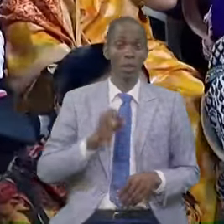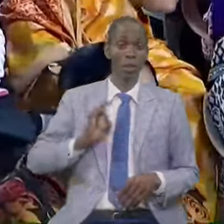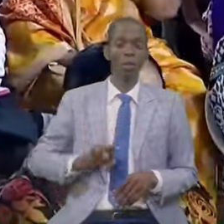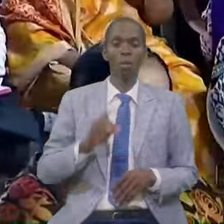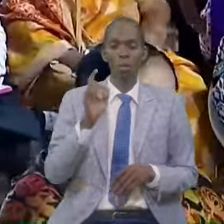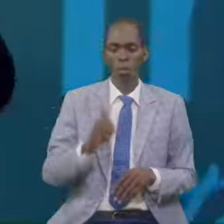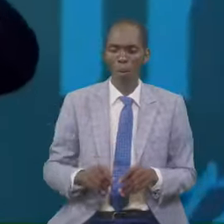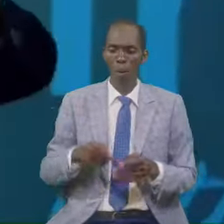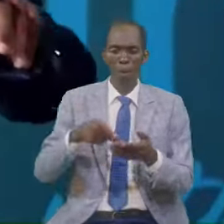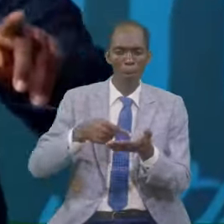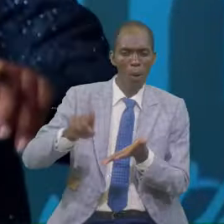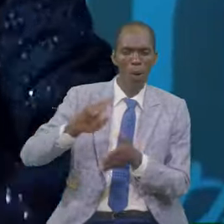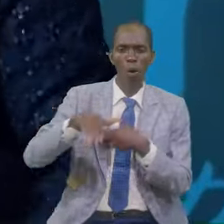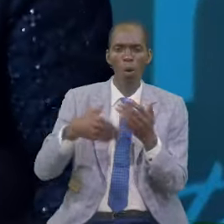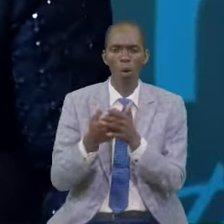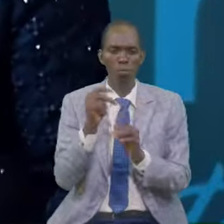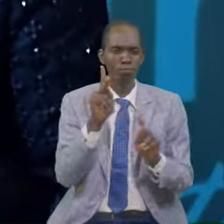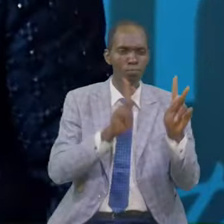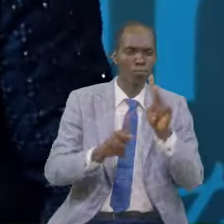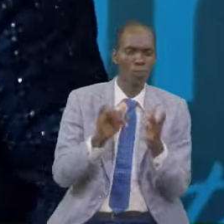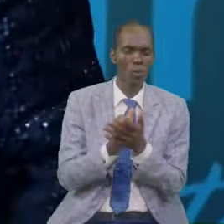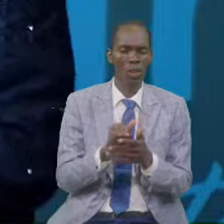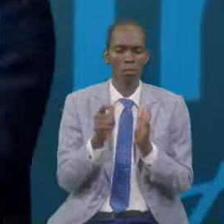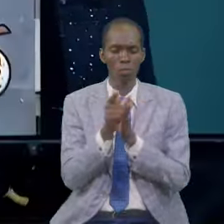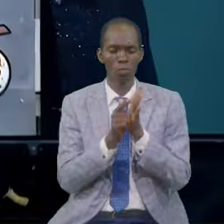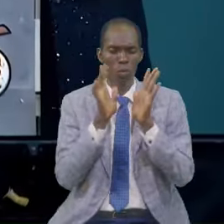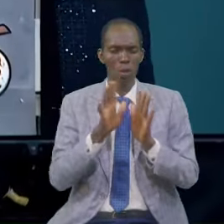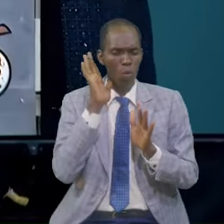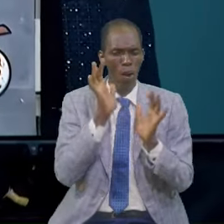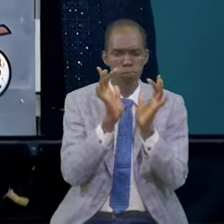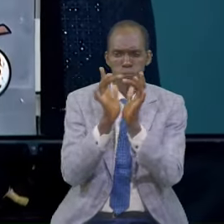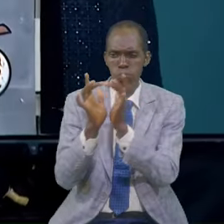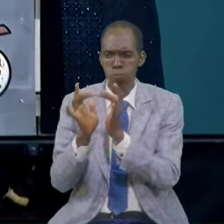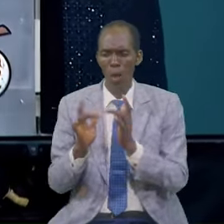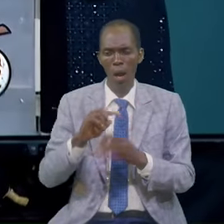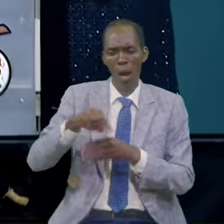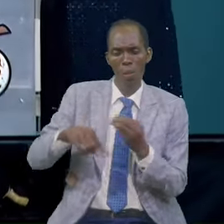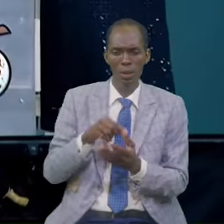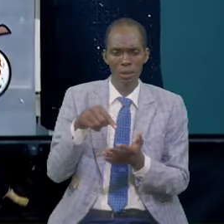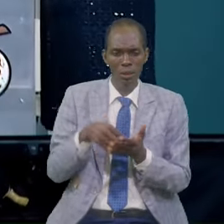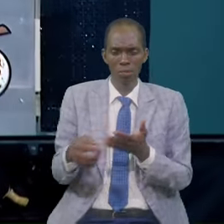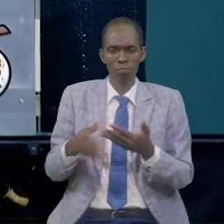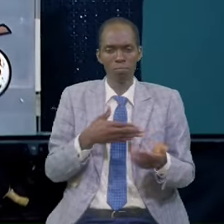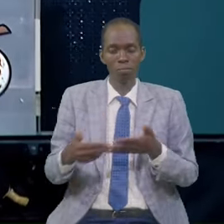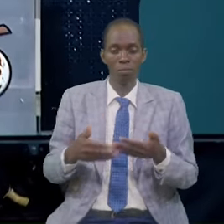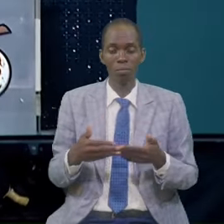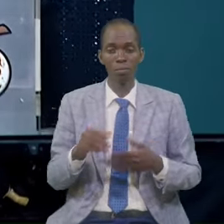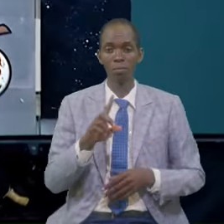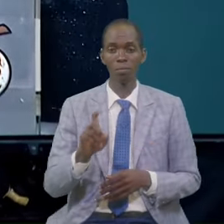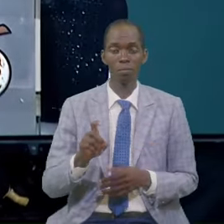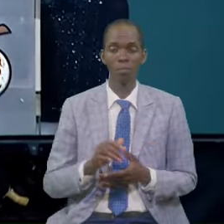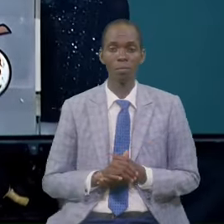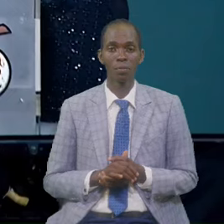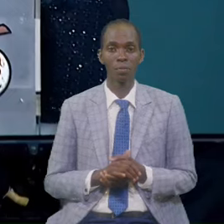will contact to deal with the case. అక్కడ కేసు వాదించడానికి సంబంధించిన చట్టబద్ధమైన వెలలన్నీ కూడా చెల్లించాలి.